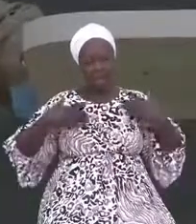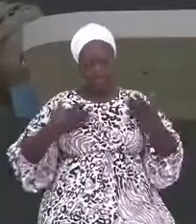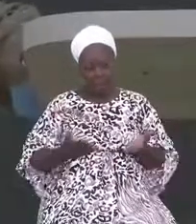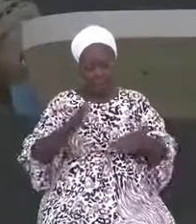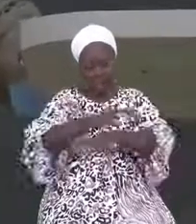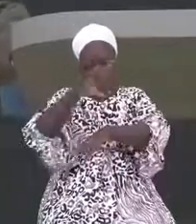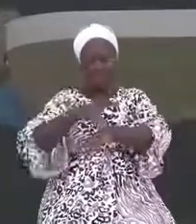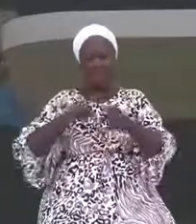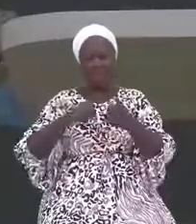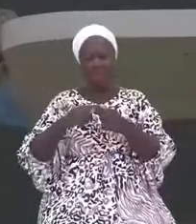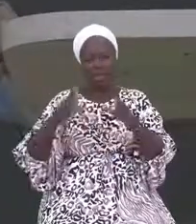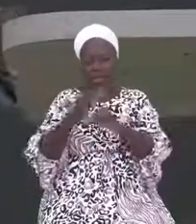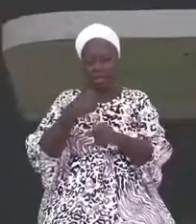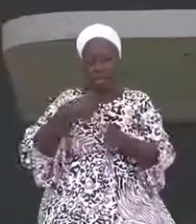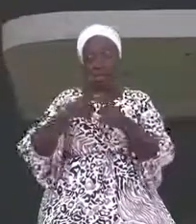au ciel